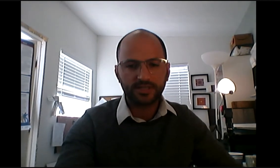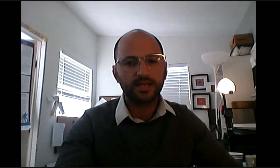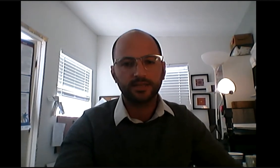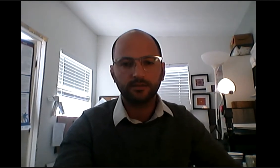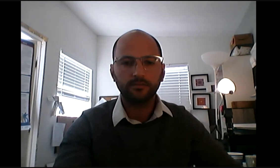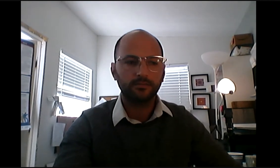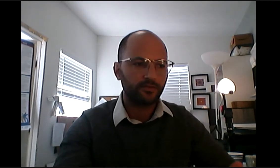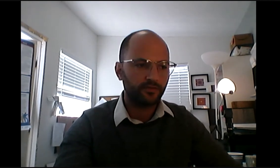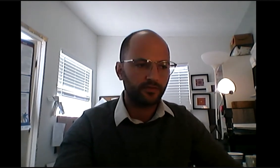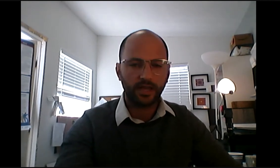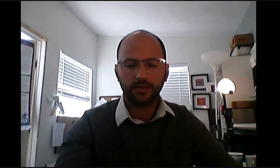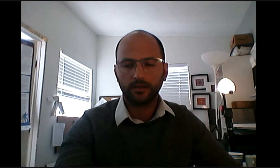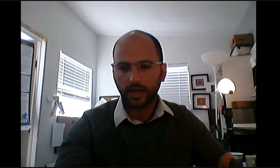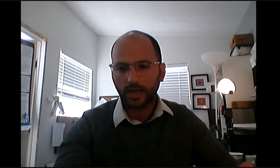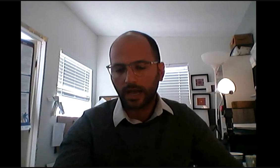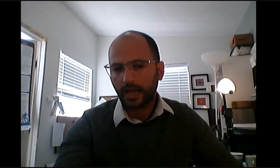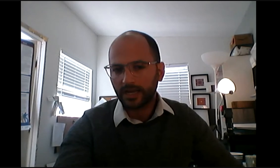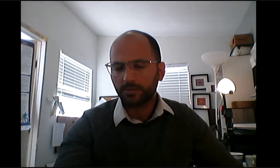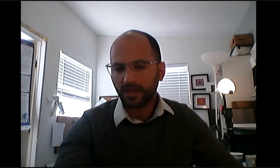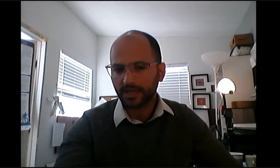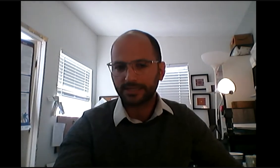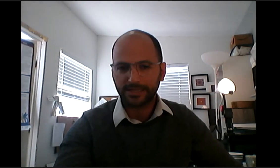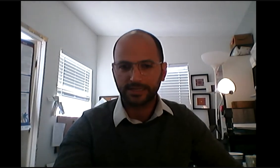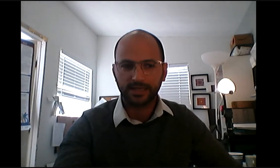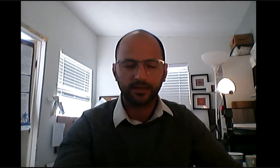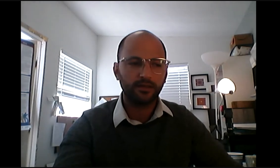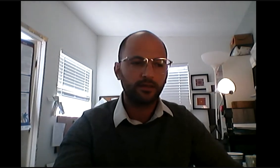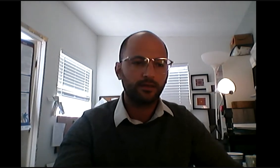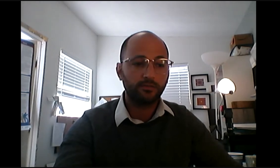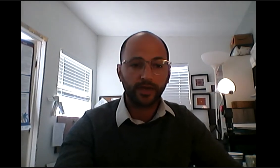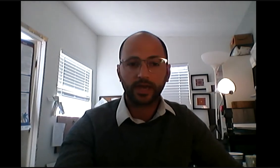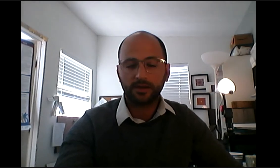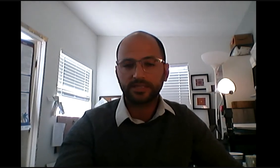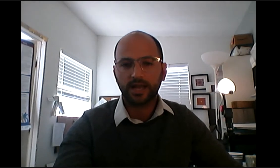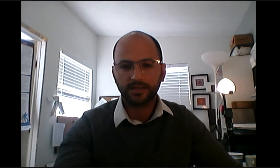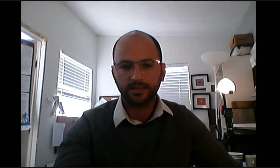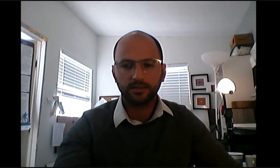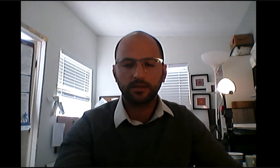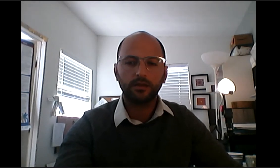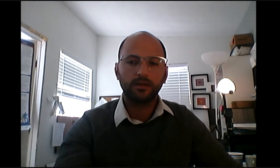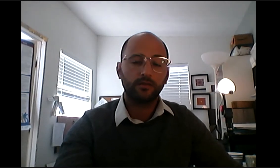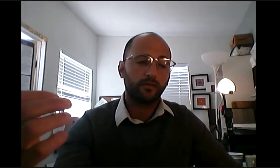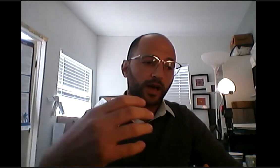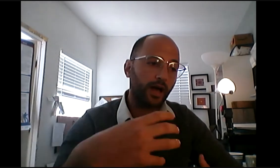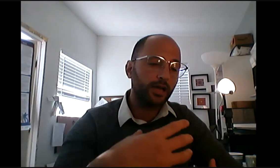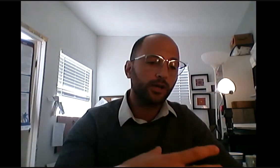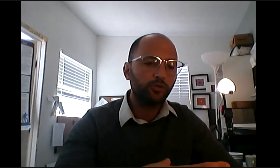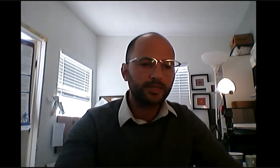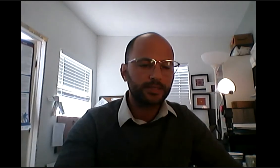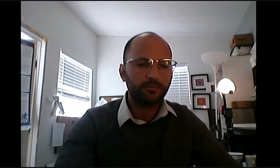תלמדו עם מישהו שכבר עשה את זה. ואני במקרה עשיתי את זה, במקרה גם הצלחתי,